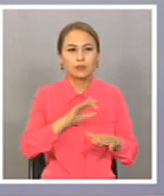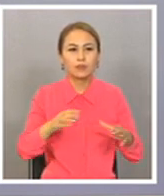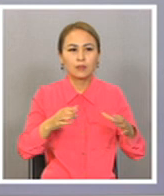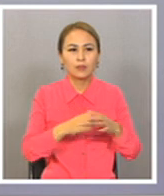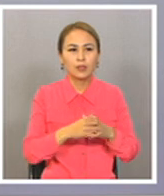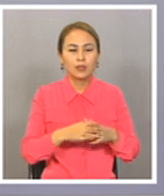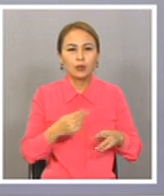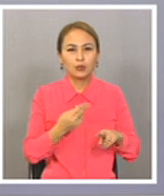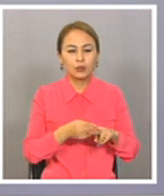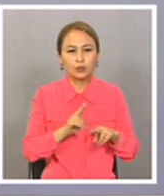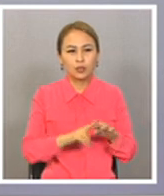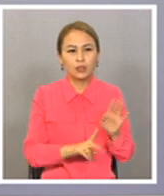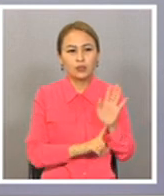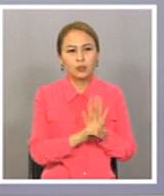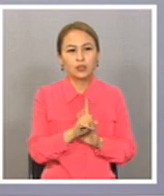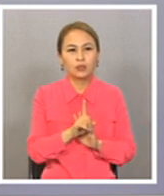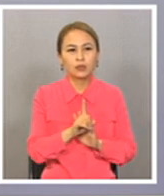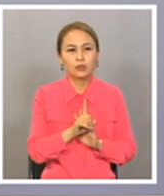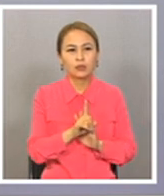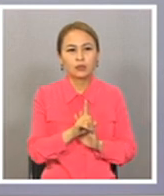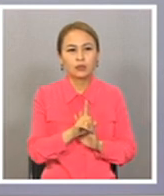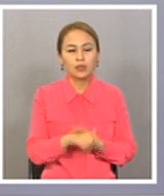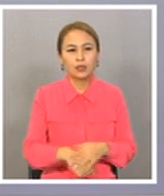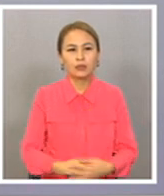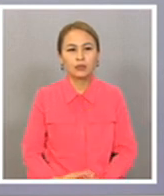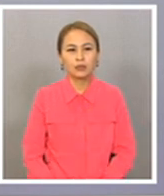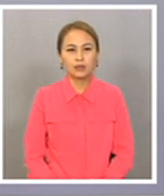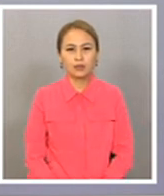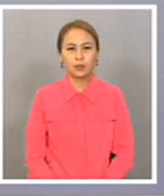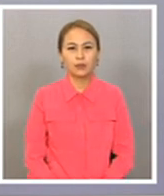образын аштыңыз.